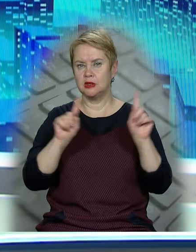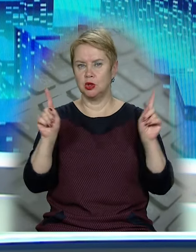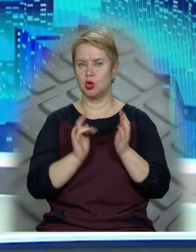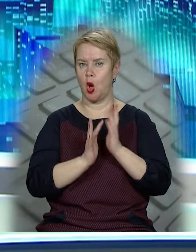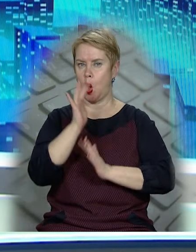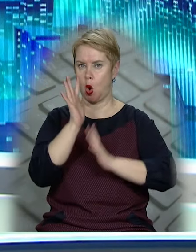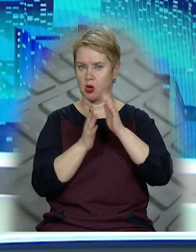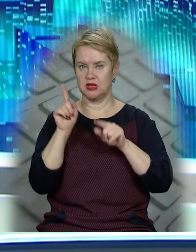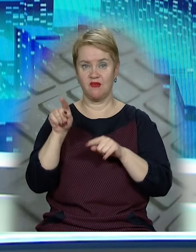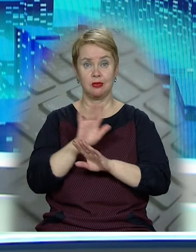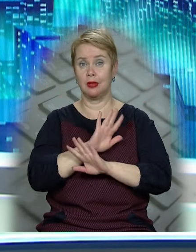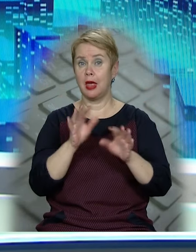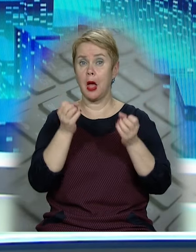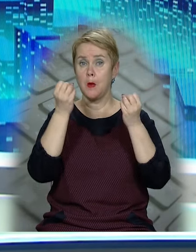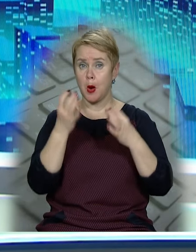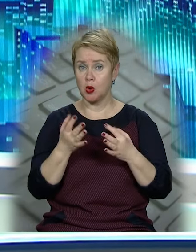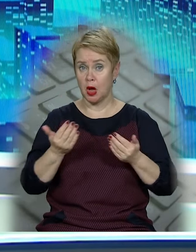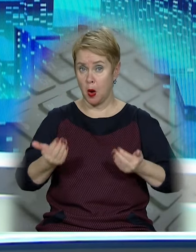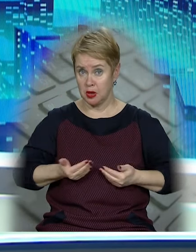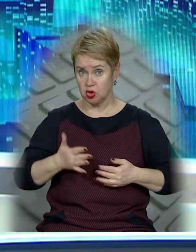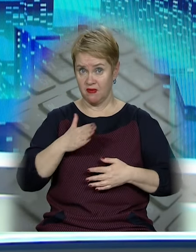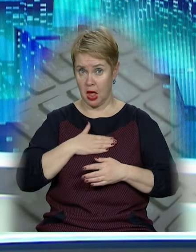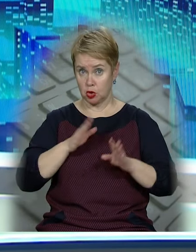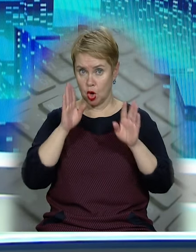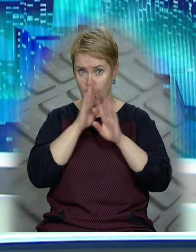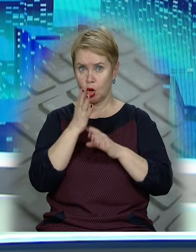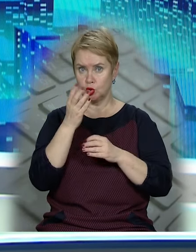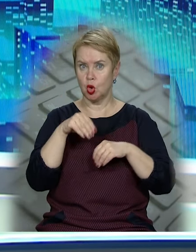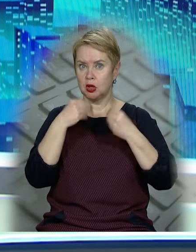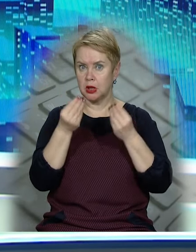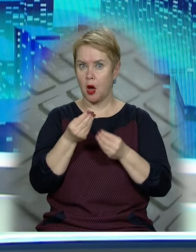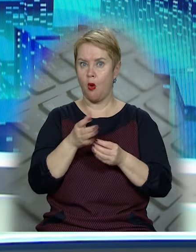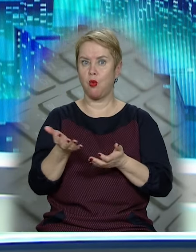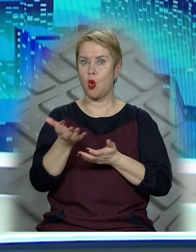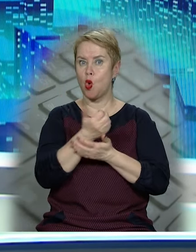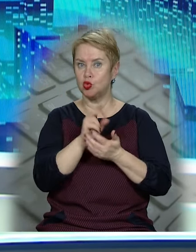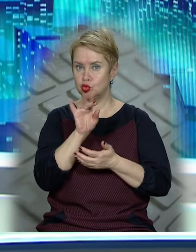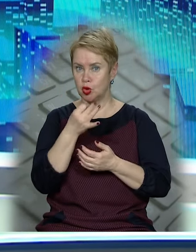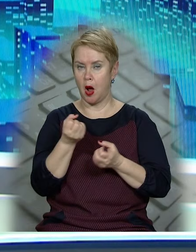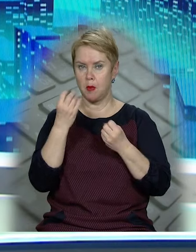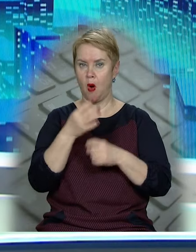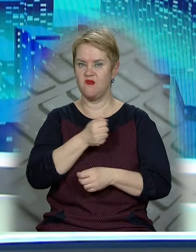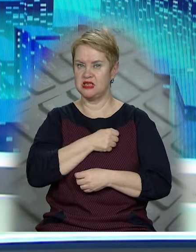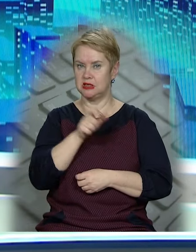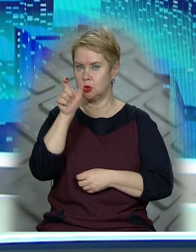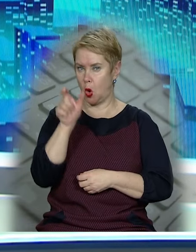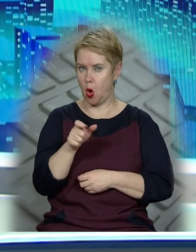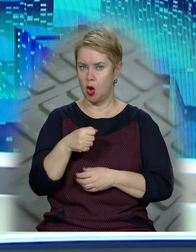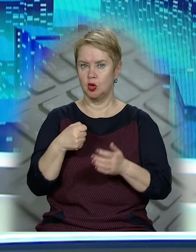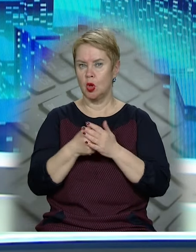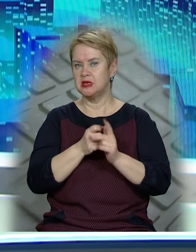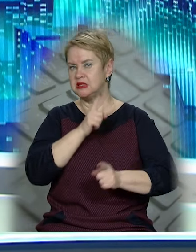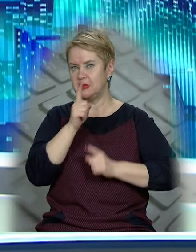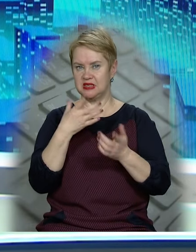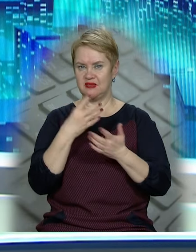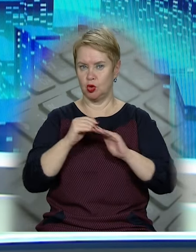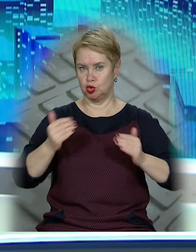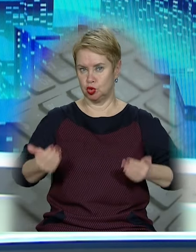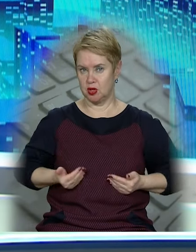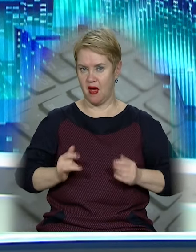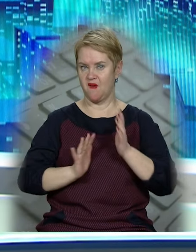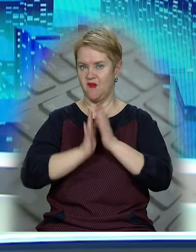рослин. Вони не просто прижились в нашому кліматі, а ще й дають чималий врожай. Про військового, який докорінно змінив своє життя